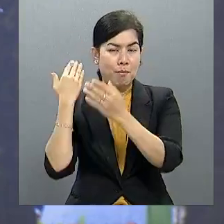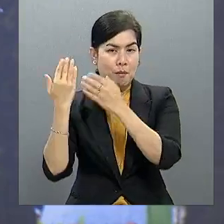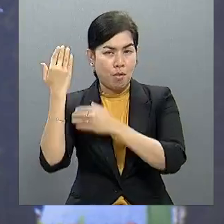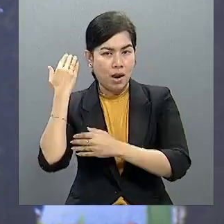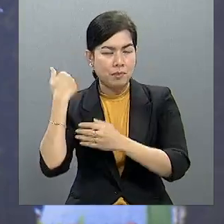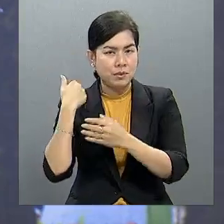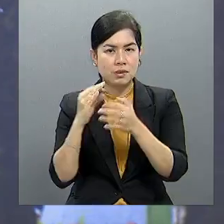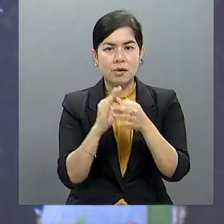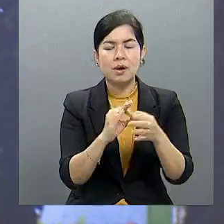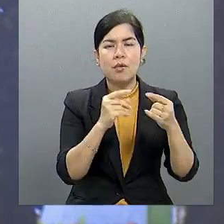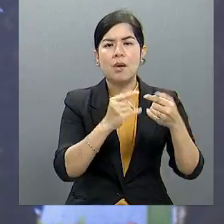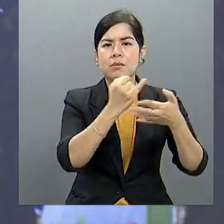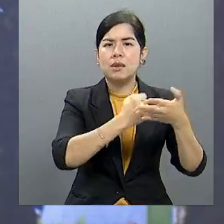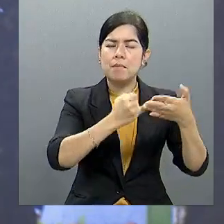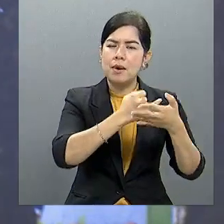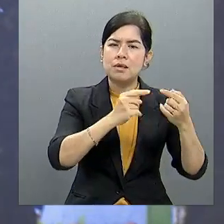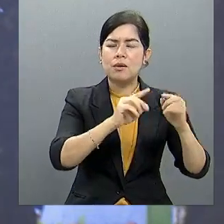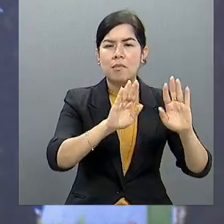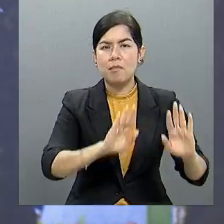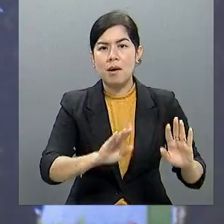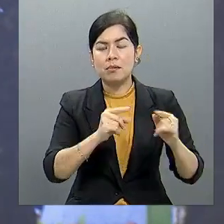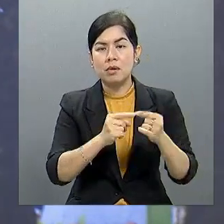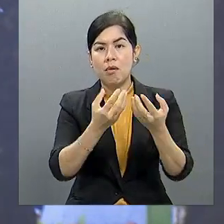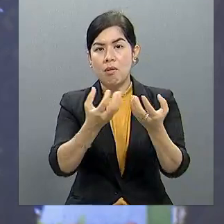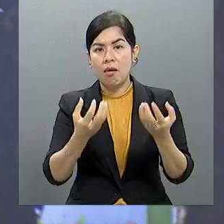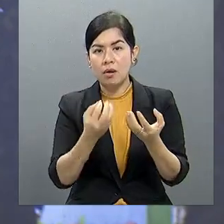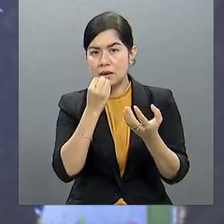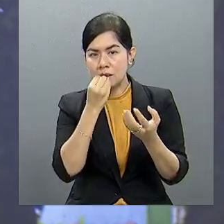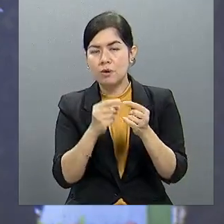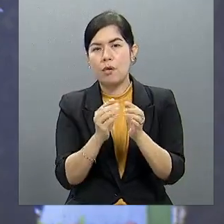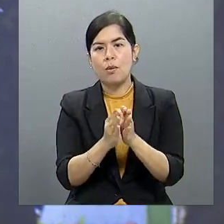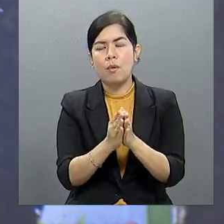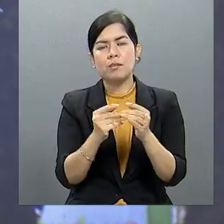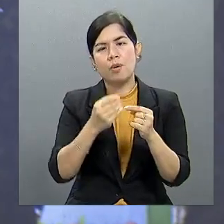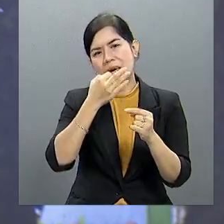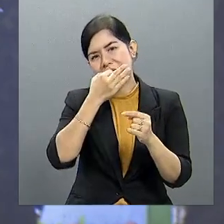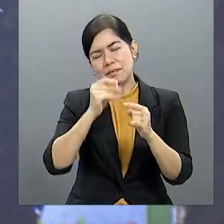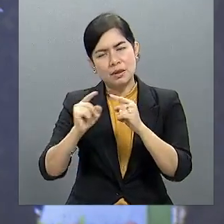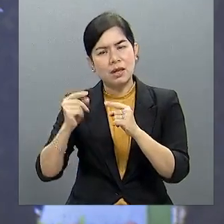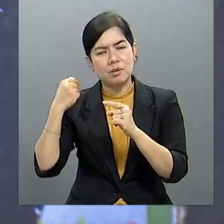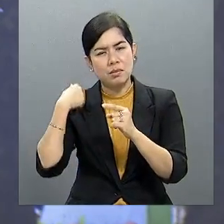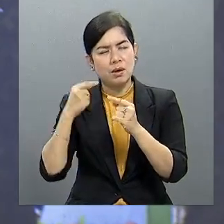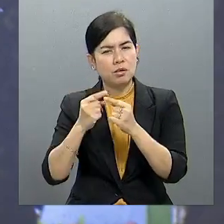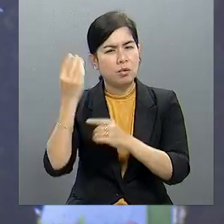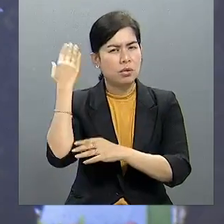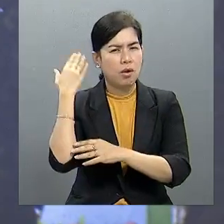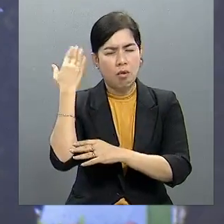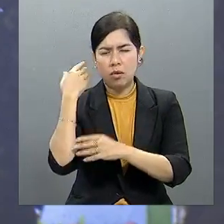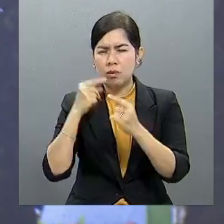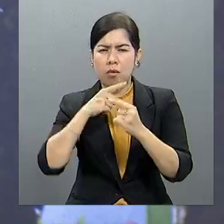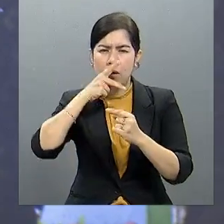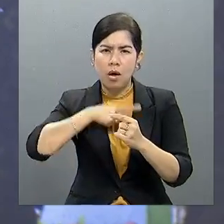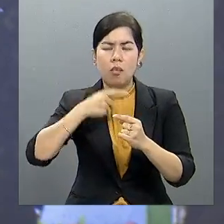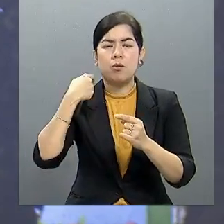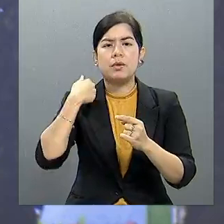รภปะวทธนศรรอาหาร การกิน Impossible.วมไปถึงวิชาชีต่าง ๆซึปัจุบนนี้บางอาชีพหาดูยากมา แล้วอยางโ